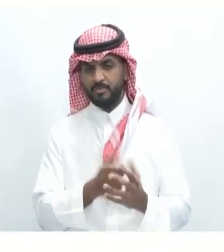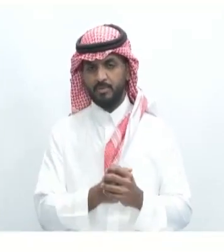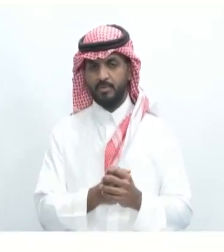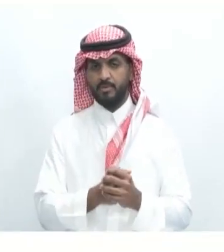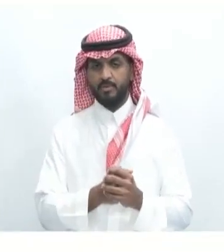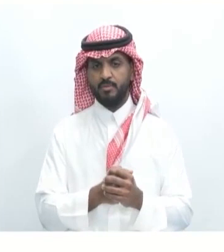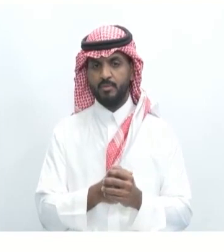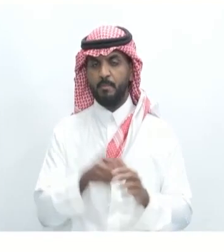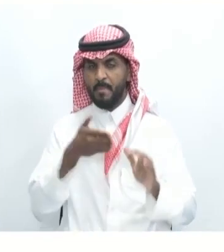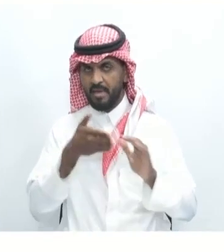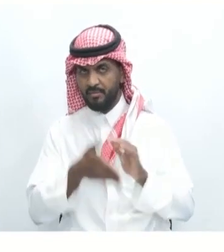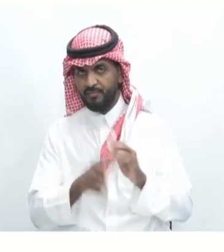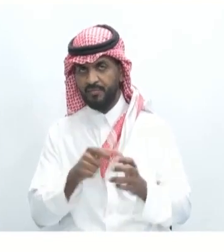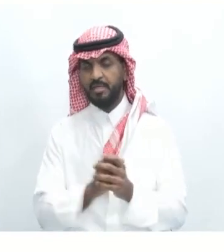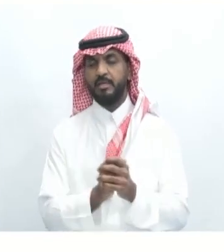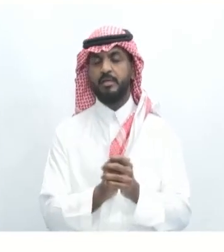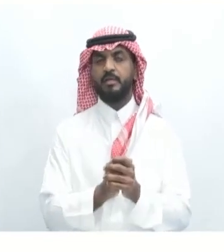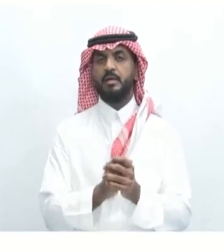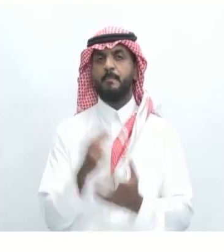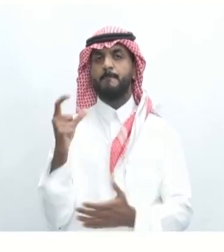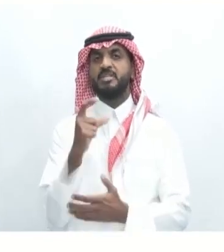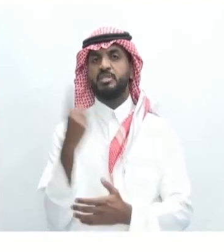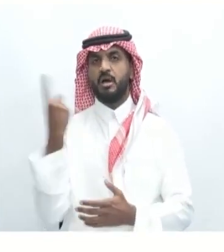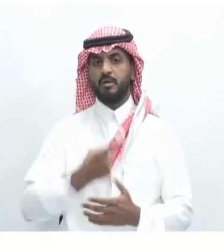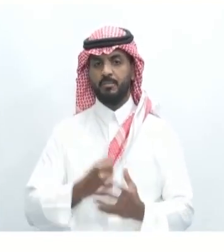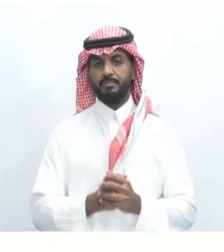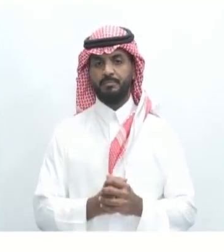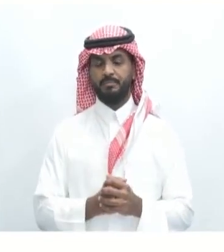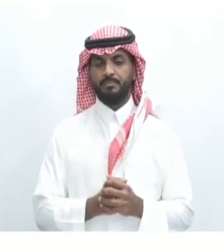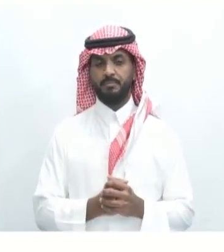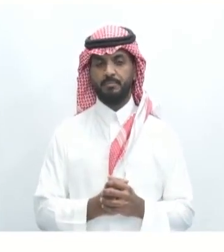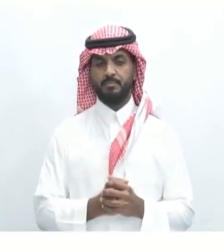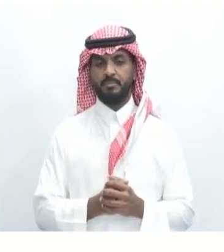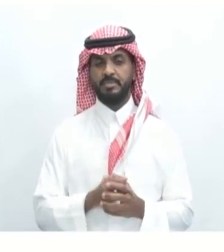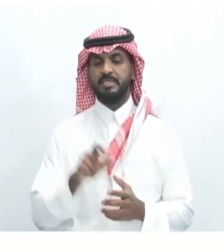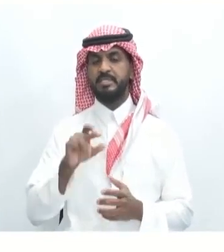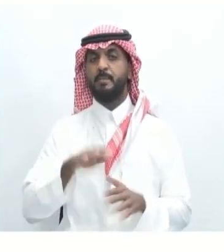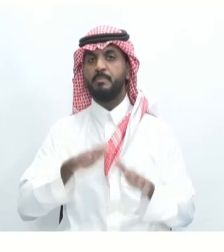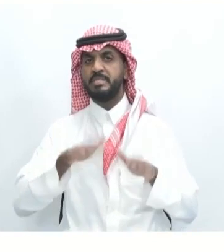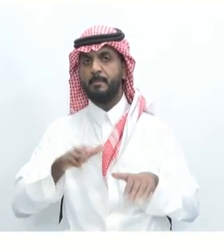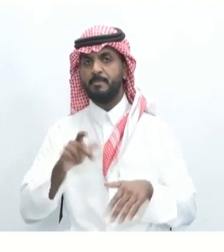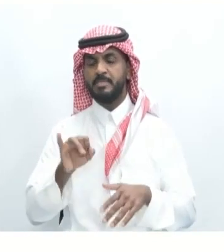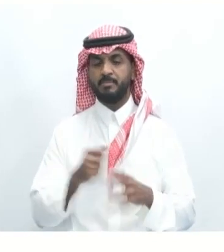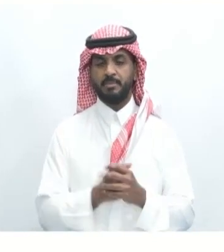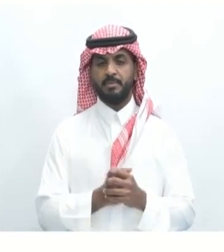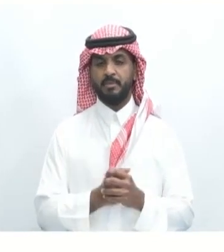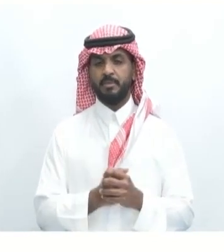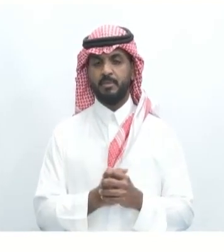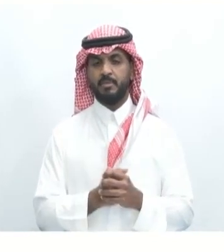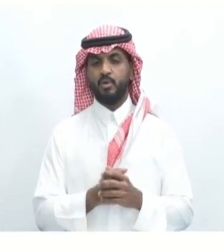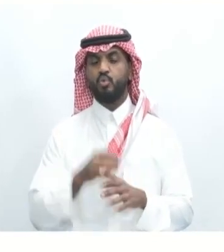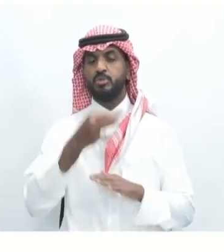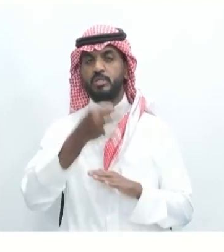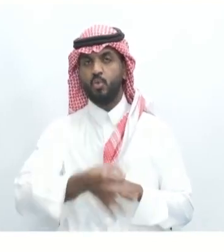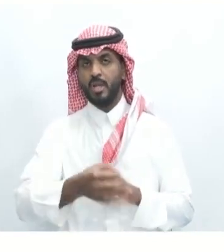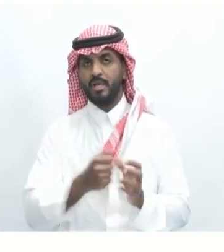بئر في مسجد الحرام فنقول احسنتم ممتاز زمزم دوله